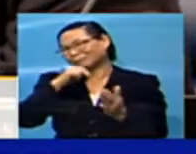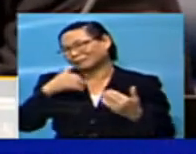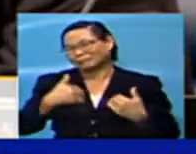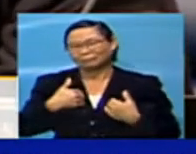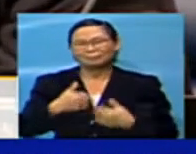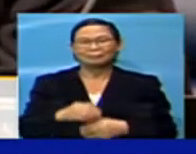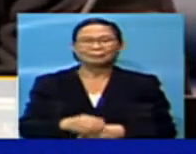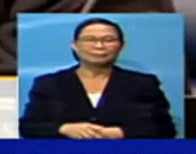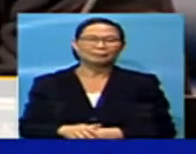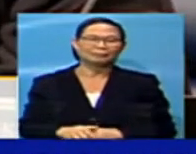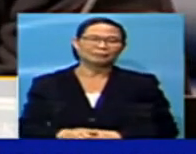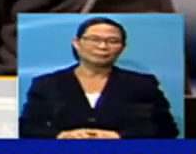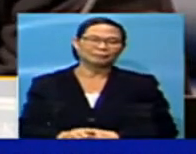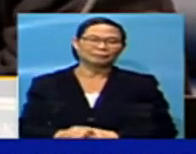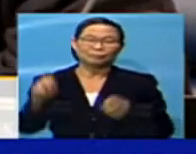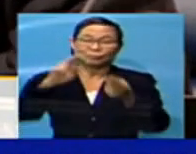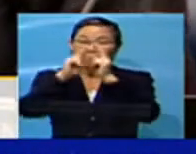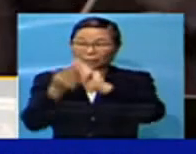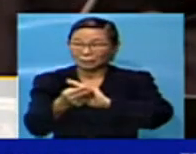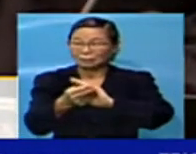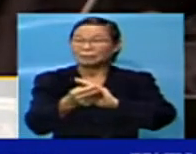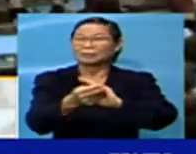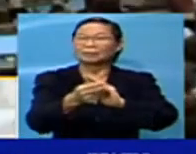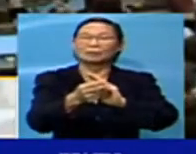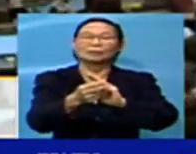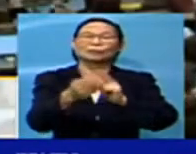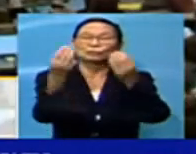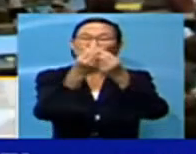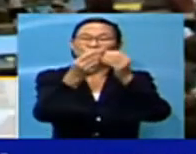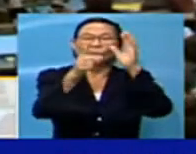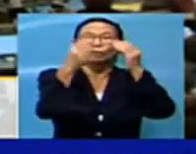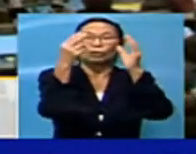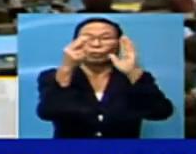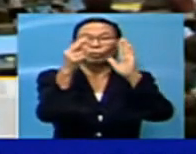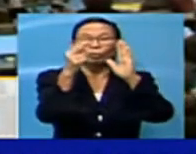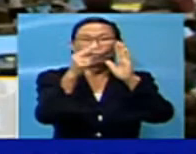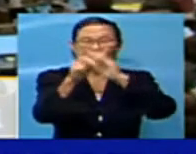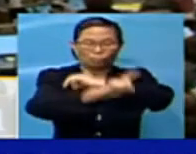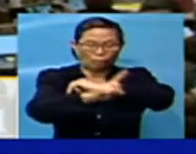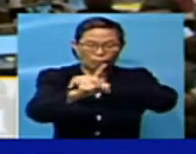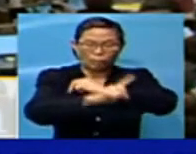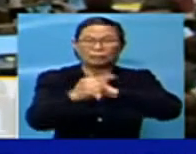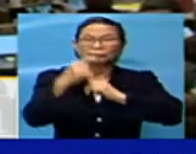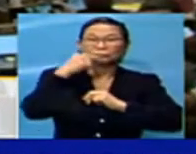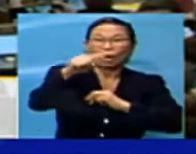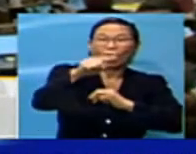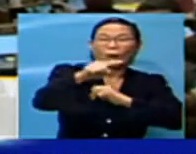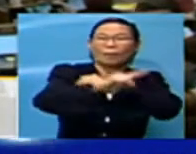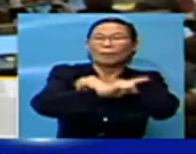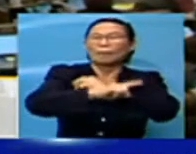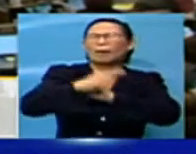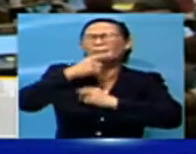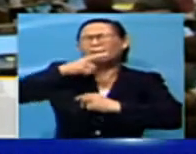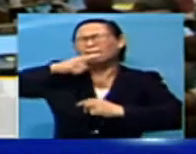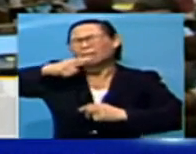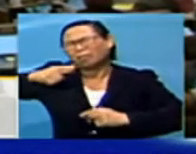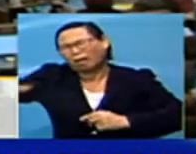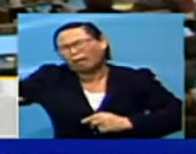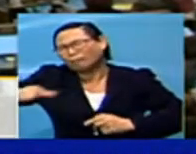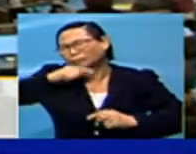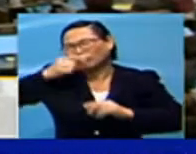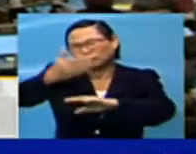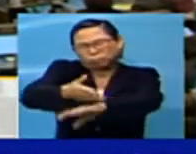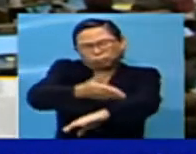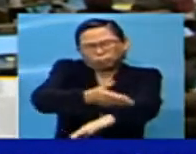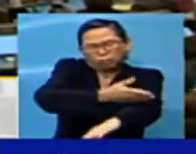Usul ini, pindaan itu berkaitan had jumlah hukuman yang boleh dijatuhkan di Mahkamah Syariah Negeri yang telah begitu lama tidak